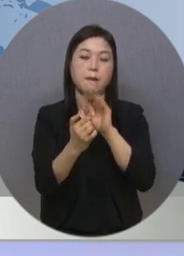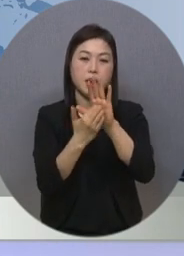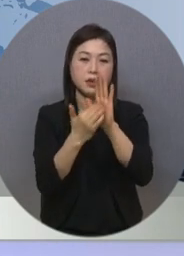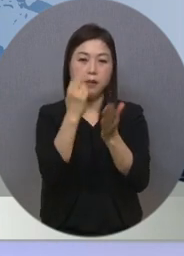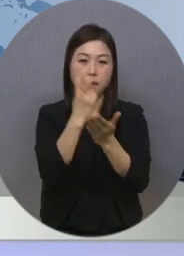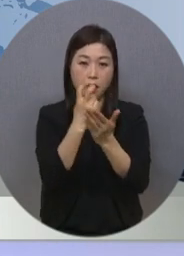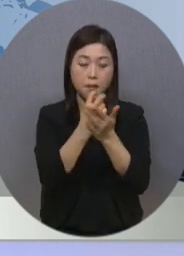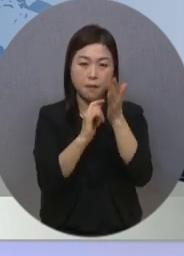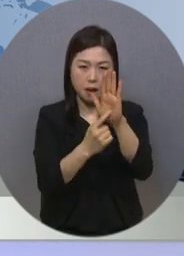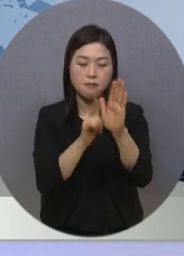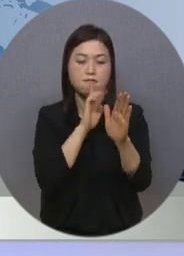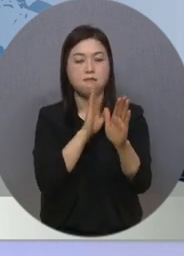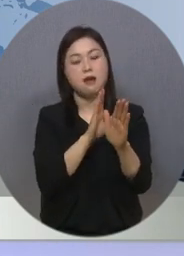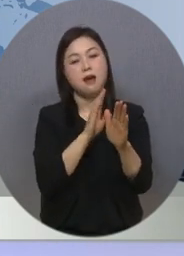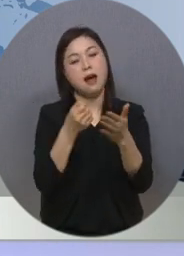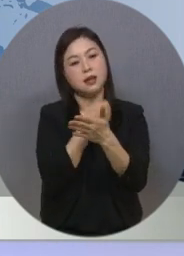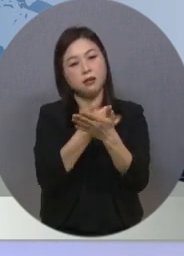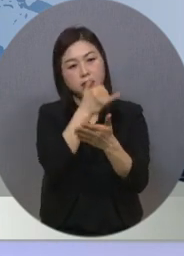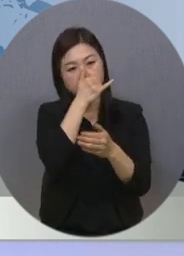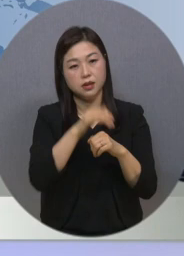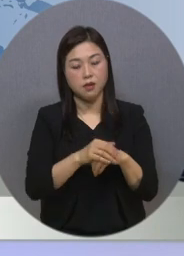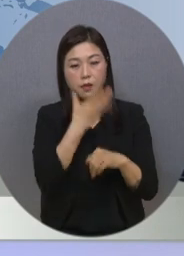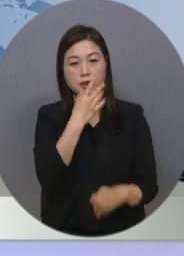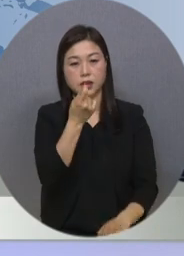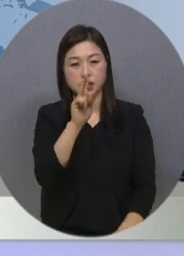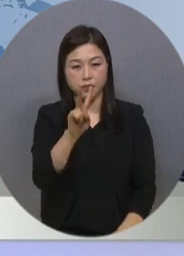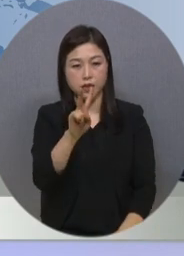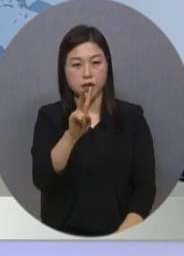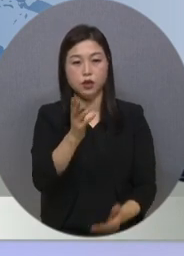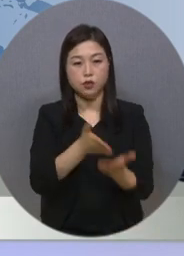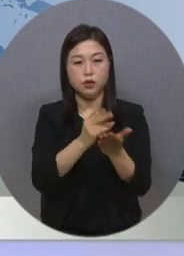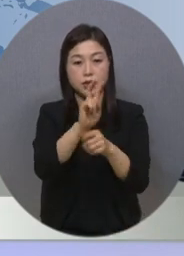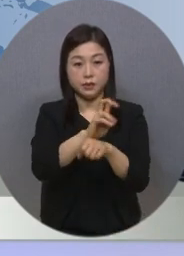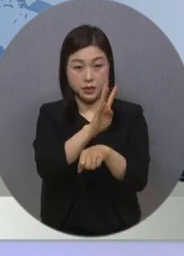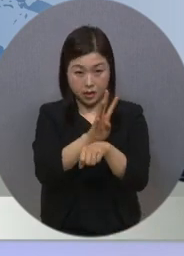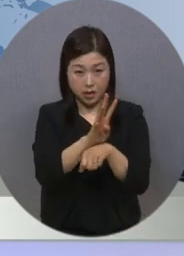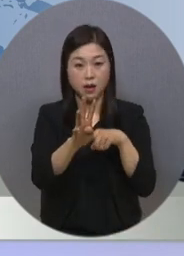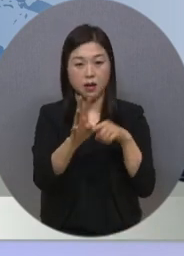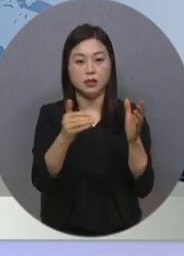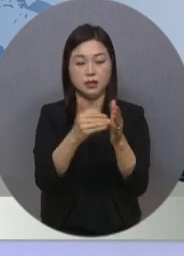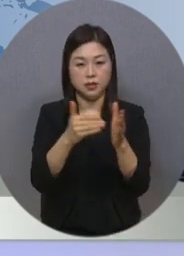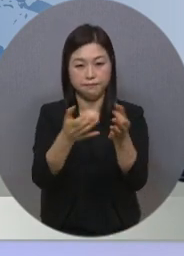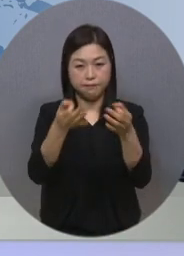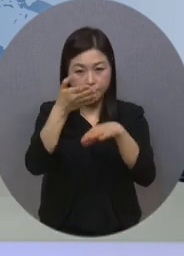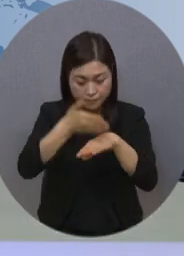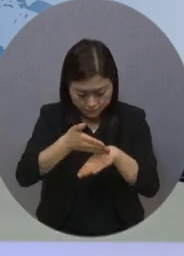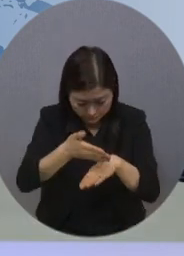이상 복지TV 뉴스 24를 마칩니다. 시청해주신 여러분 고맙습니다.